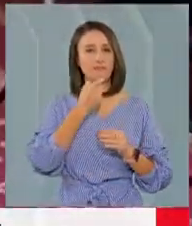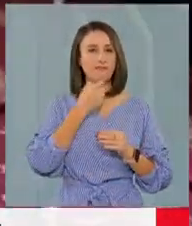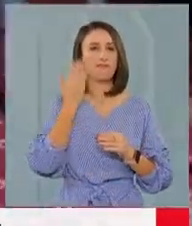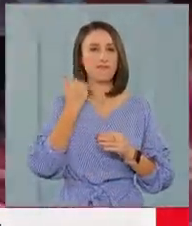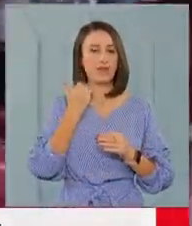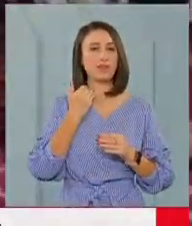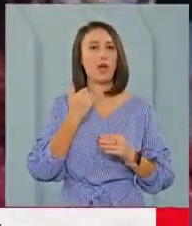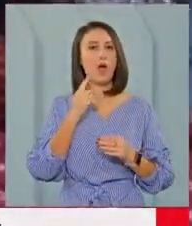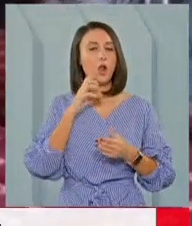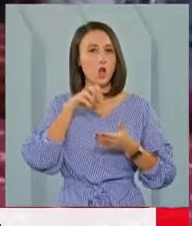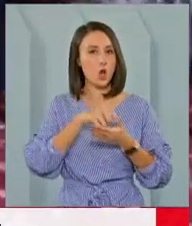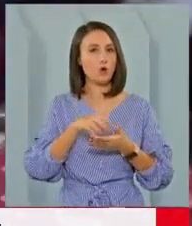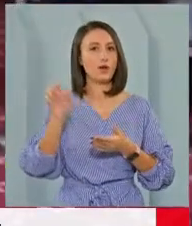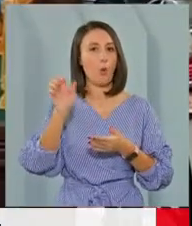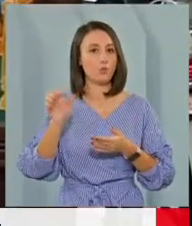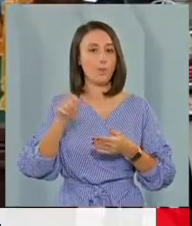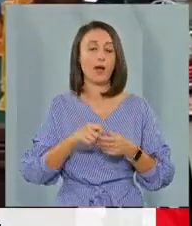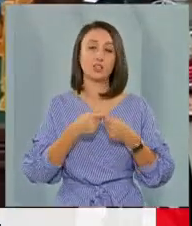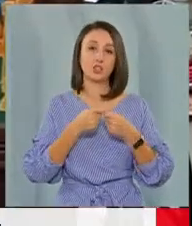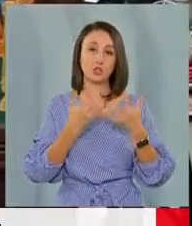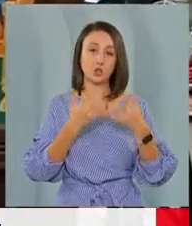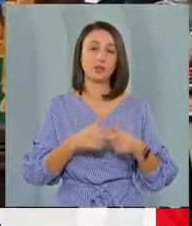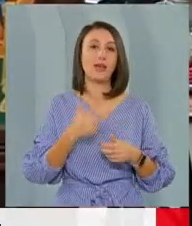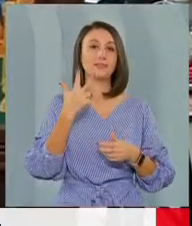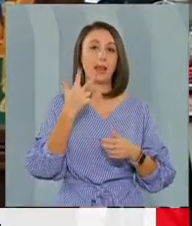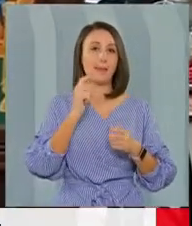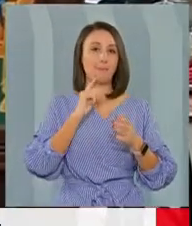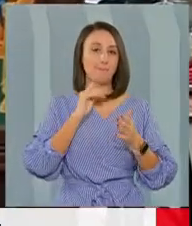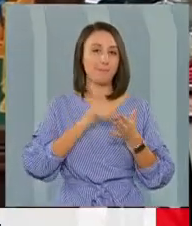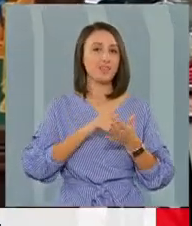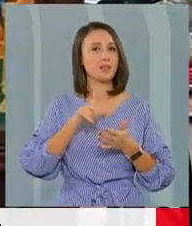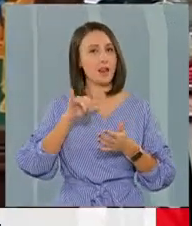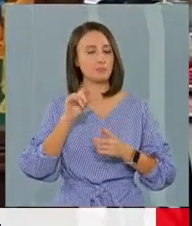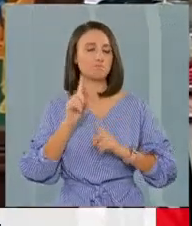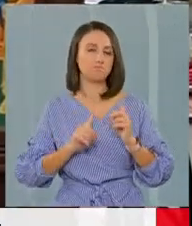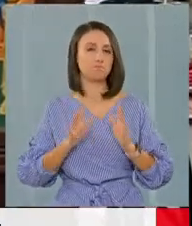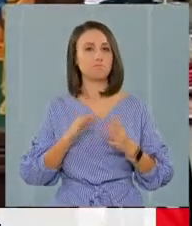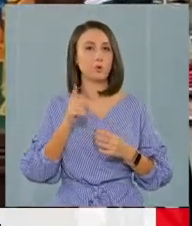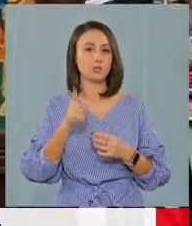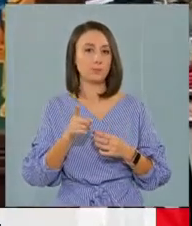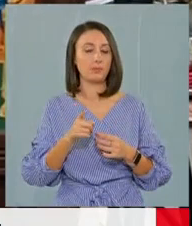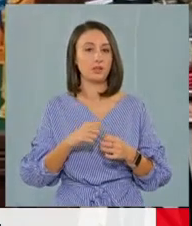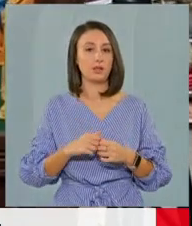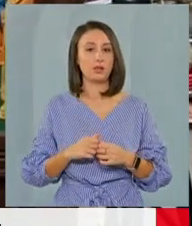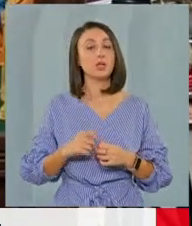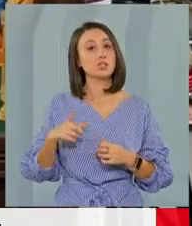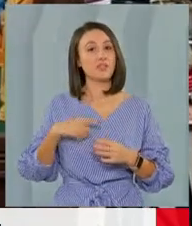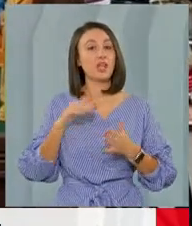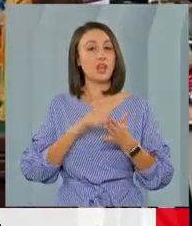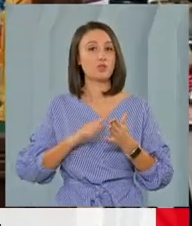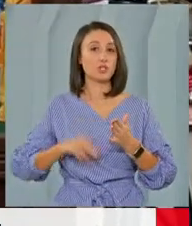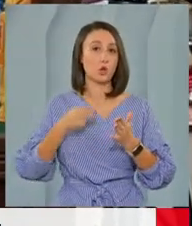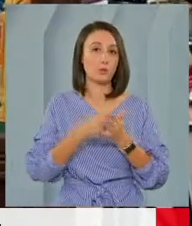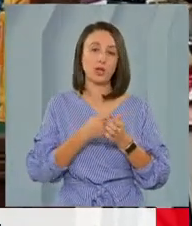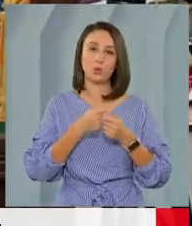a Europei. Totalul celor trei amenzi se ridică la 3.000 de lei. Este posibil totuși ca înalt preasfințitul Teodosie să fie nevoit să